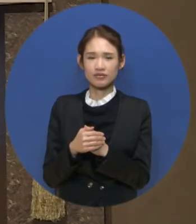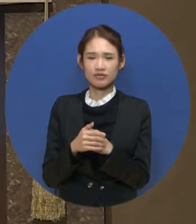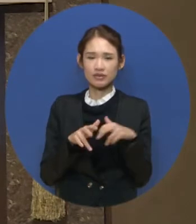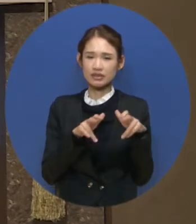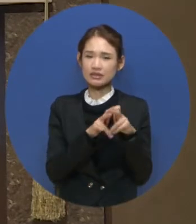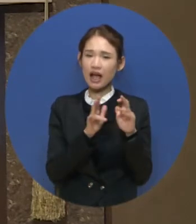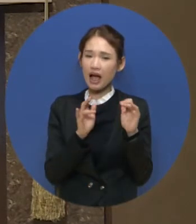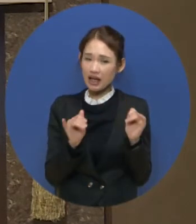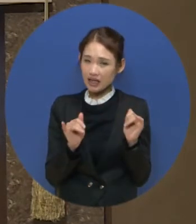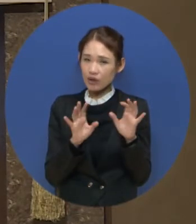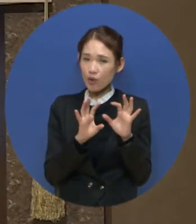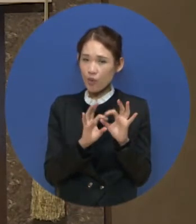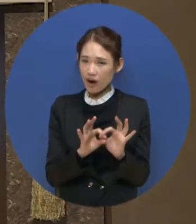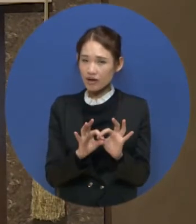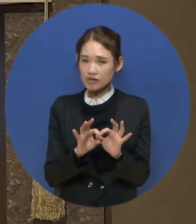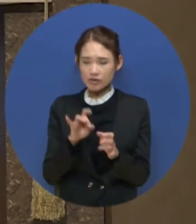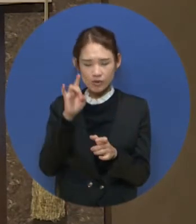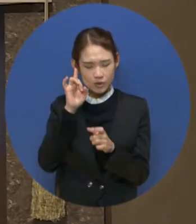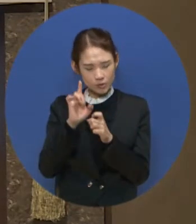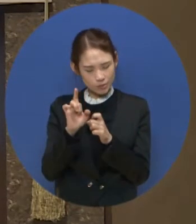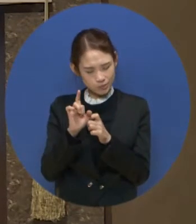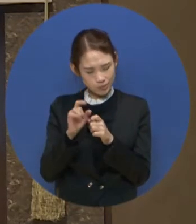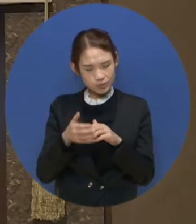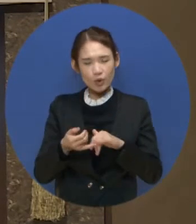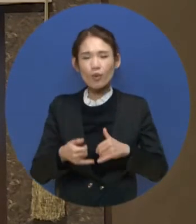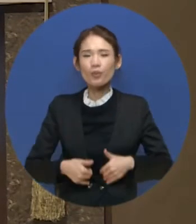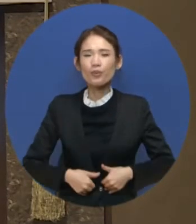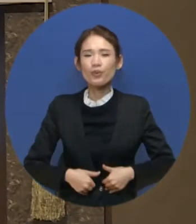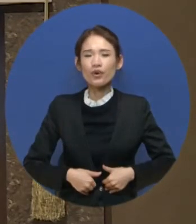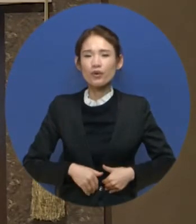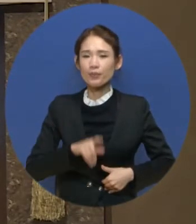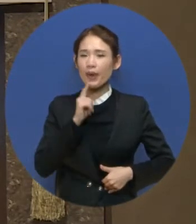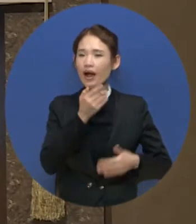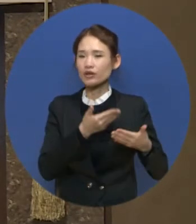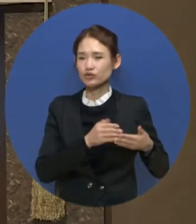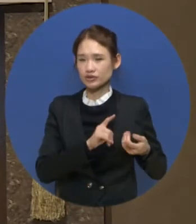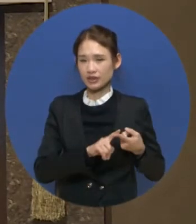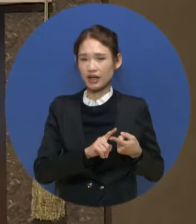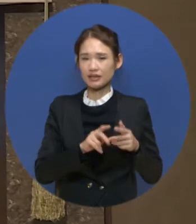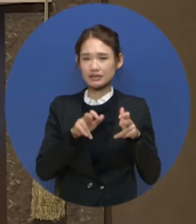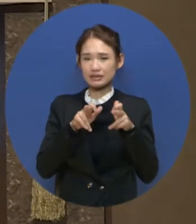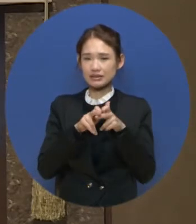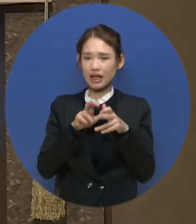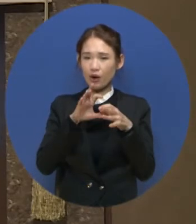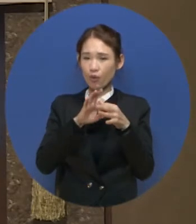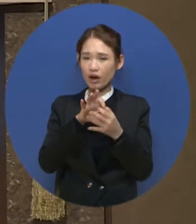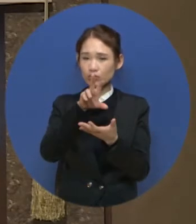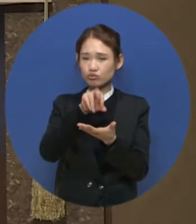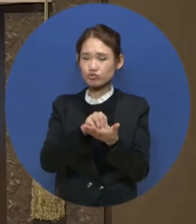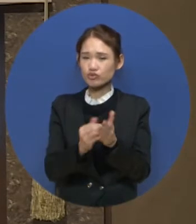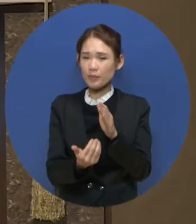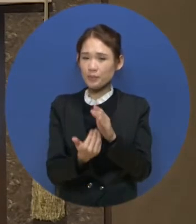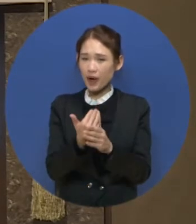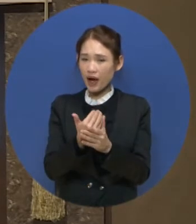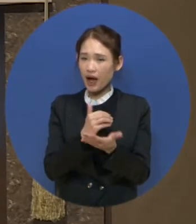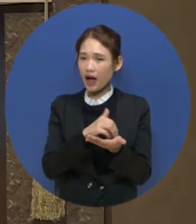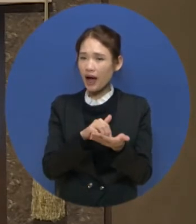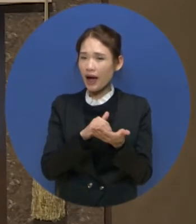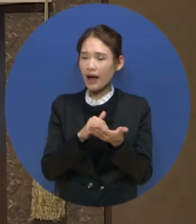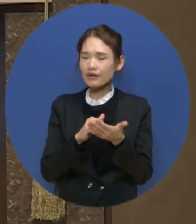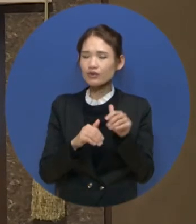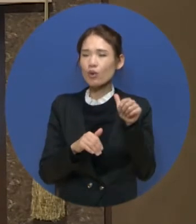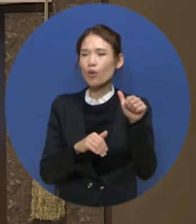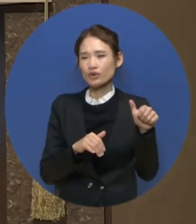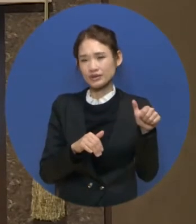장애인 문제에 있어서 꼭 고민해야 되는 거는 아까 말씀 주신 것처럼 장애인 문제만 하면은 한 50점인